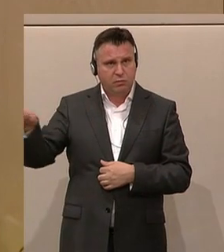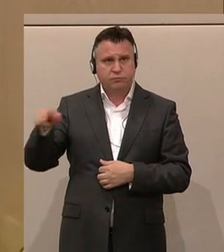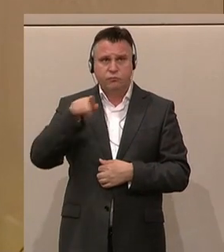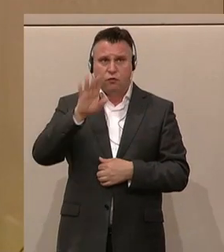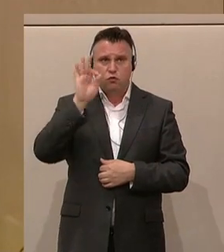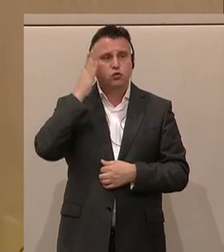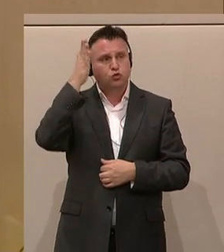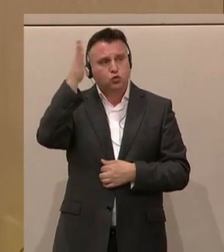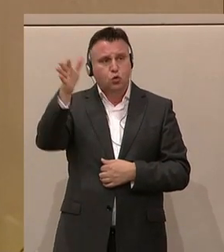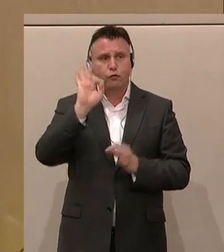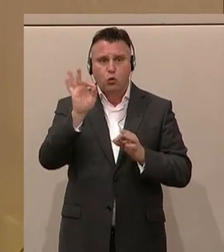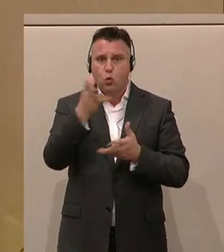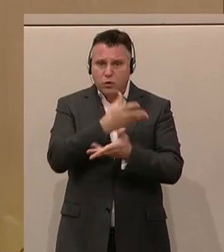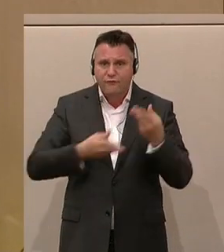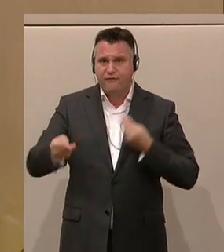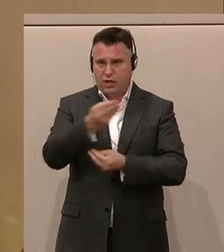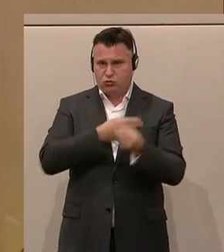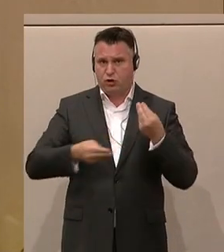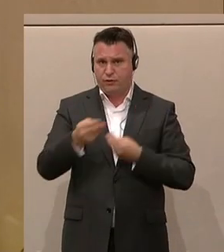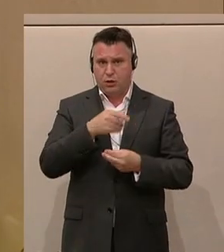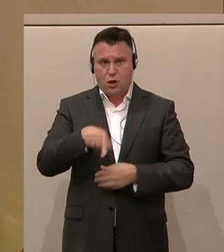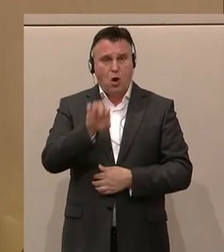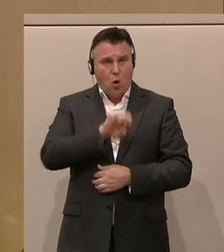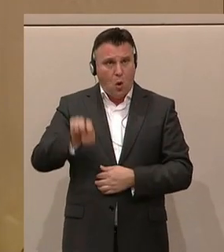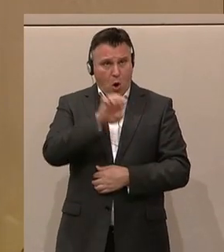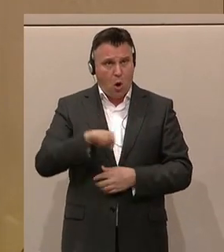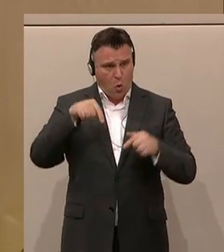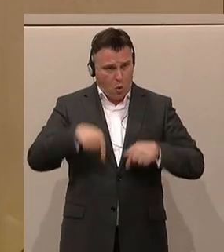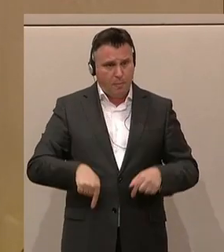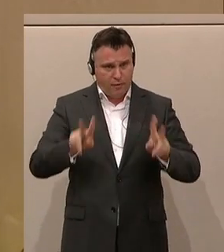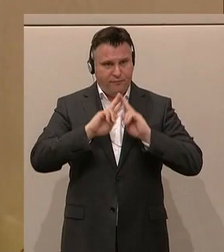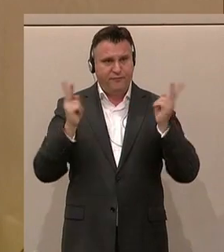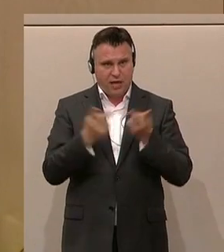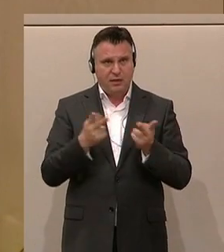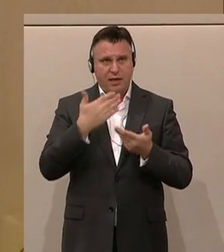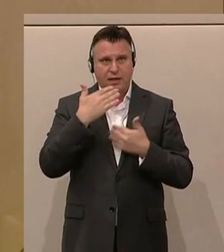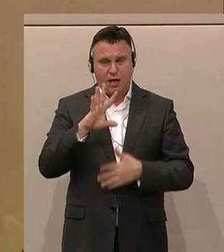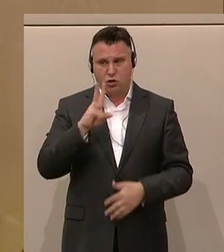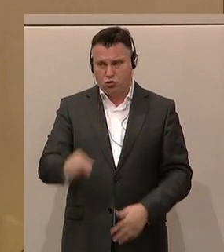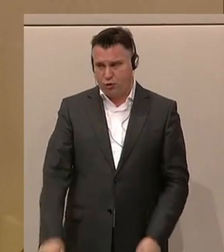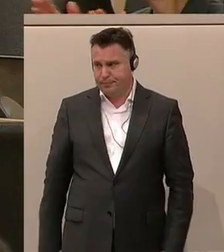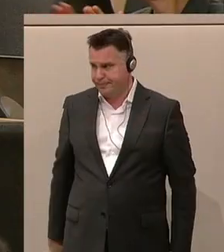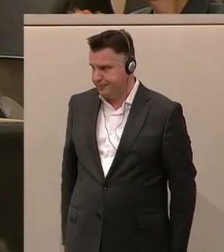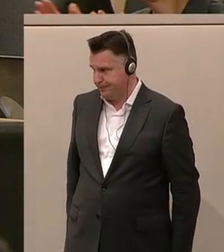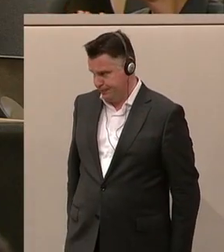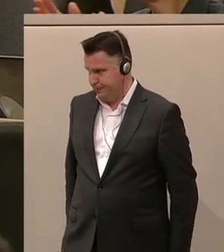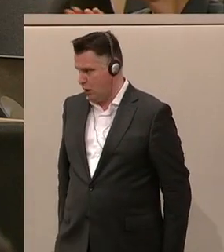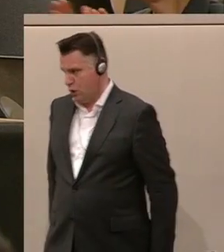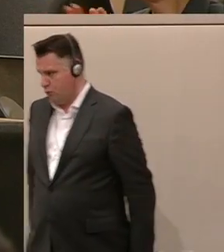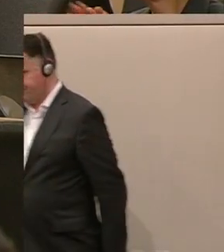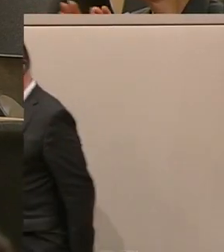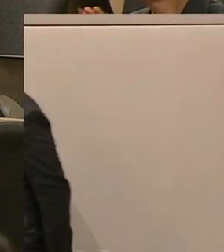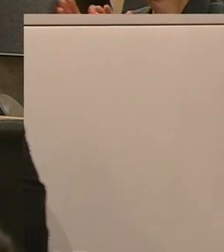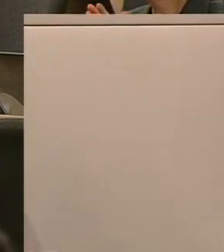Zukunft erfolgreich wirtschaften können, daheim, in Europa und auf der ganzen Welt. Danke sehr.